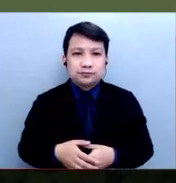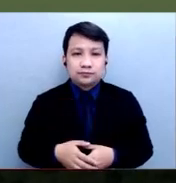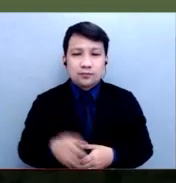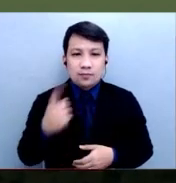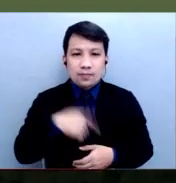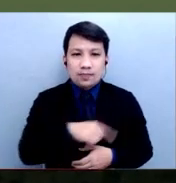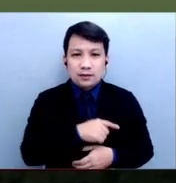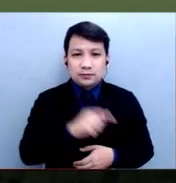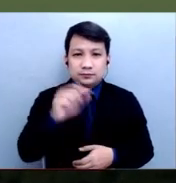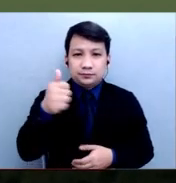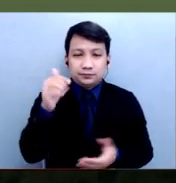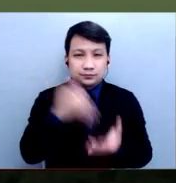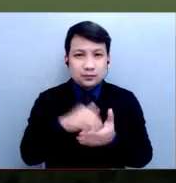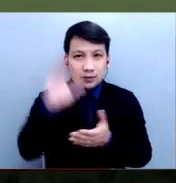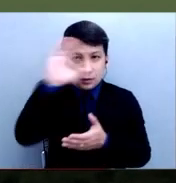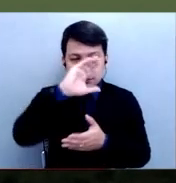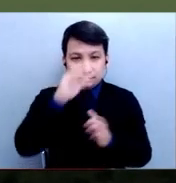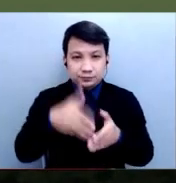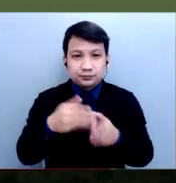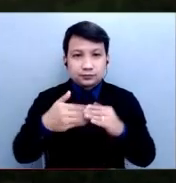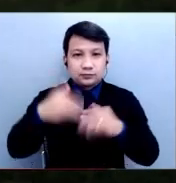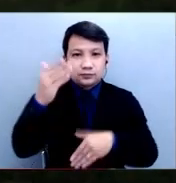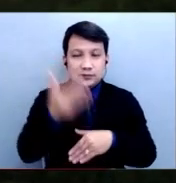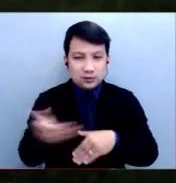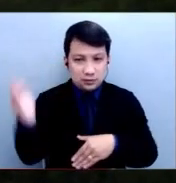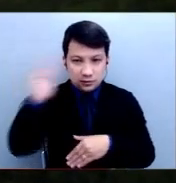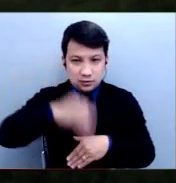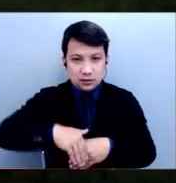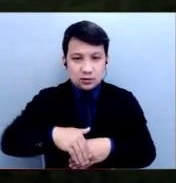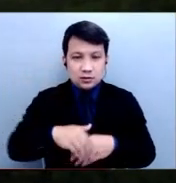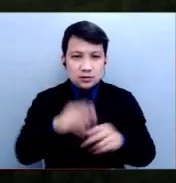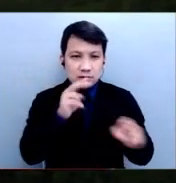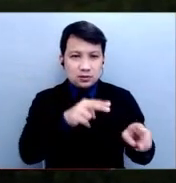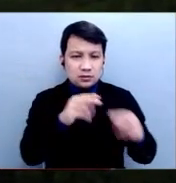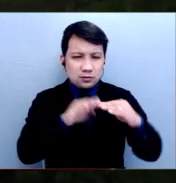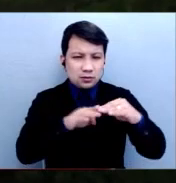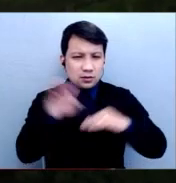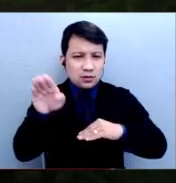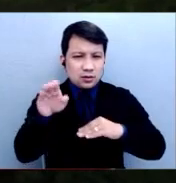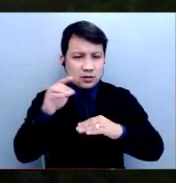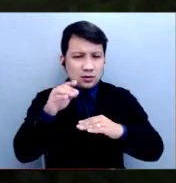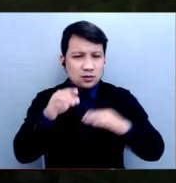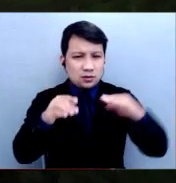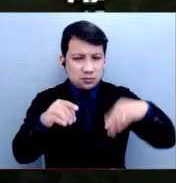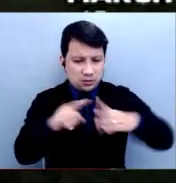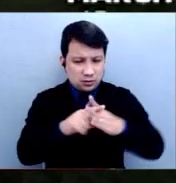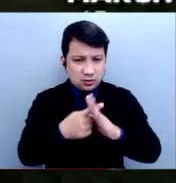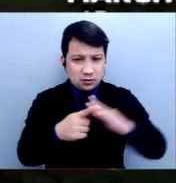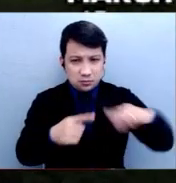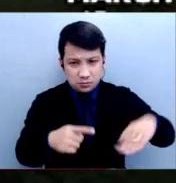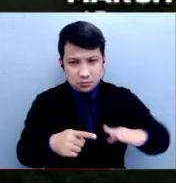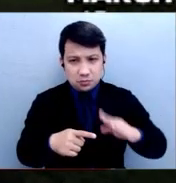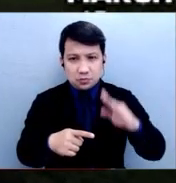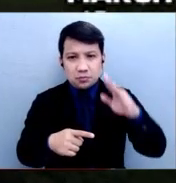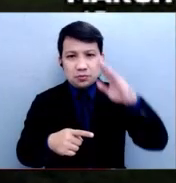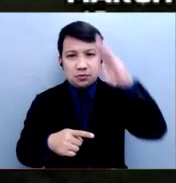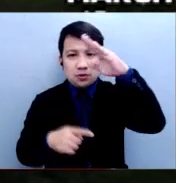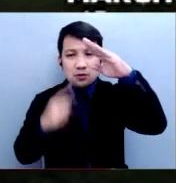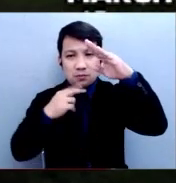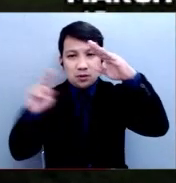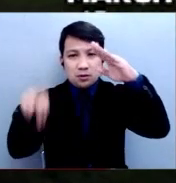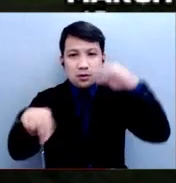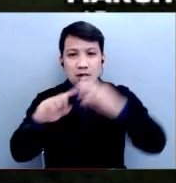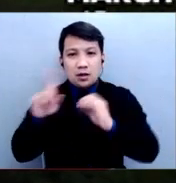mahigit 10,000 searches maghapon. Kung titignan ang trend ng searches, nag-umpisang tumaas yan ng isa publiko ng